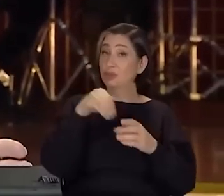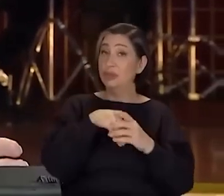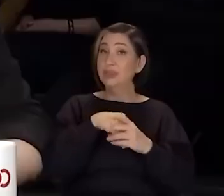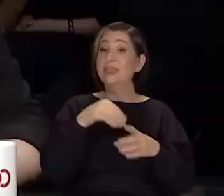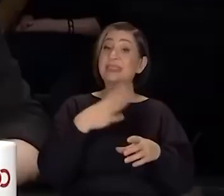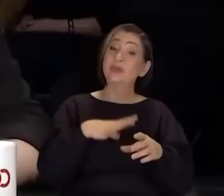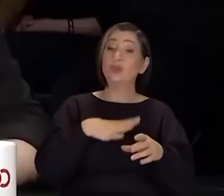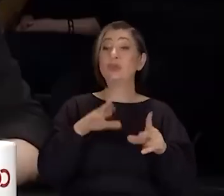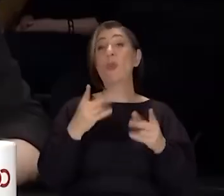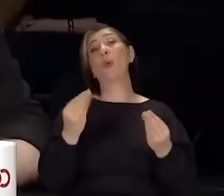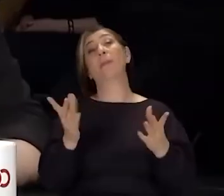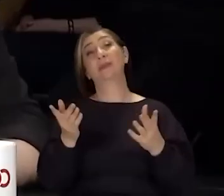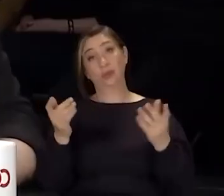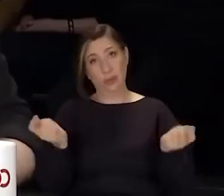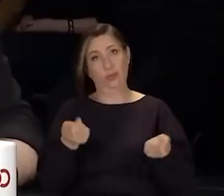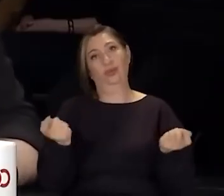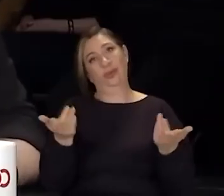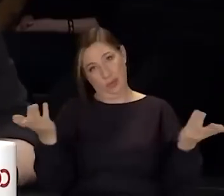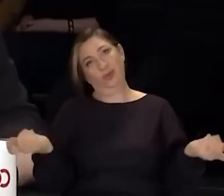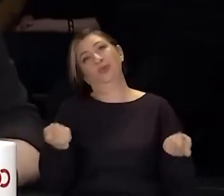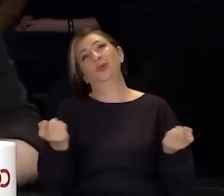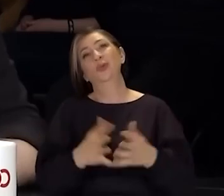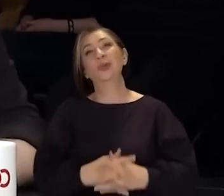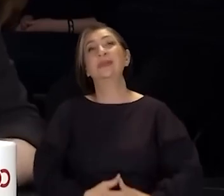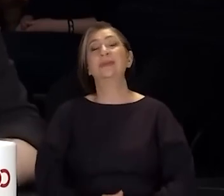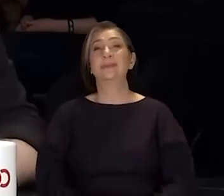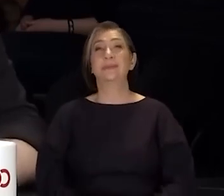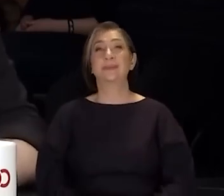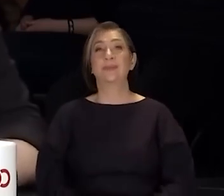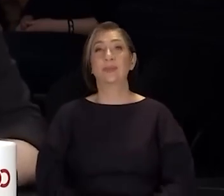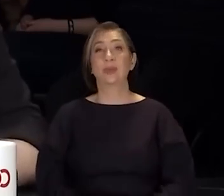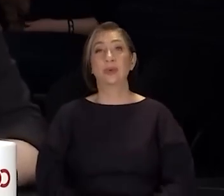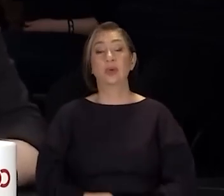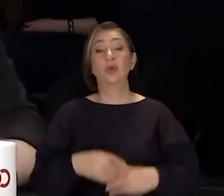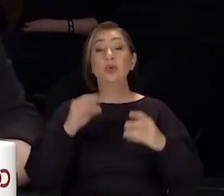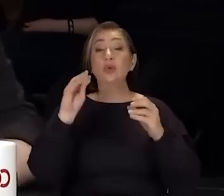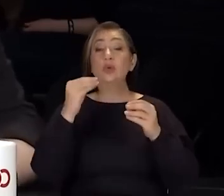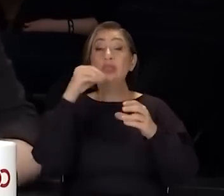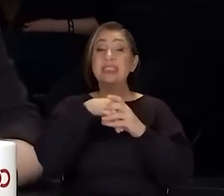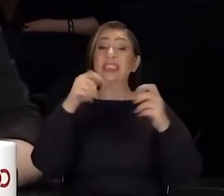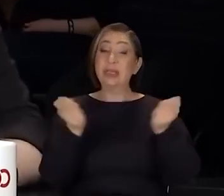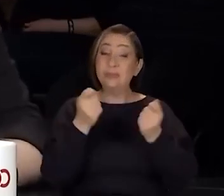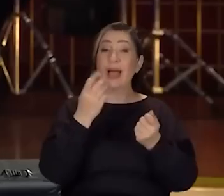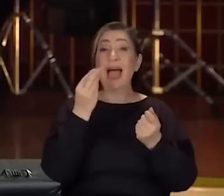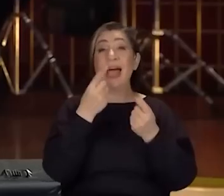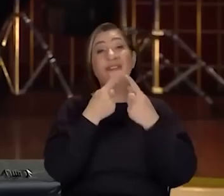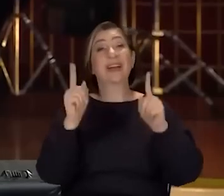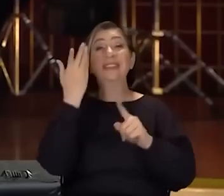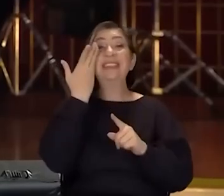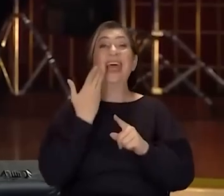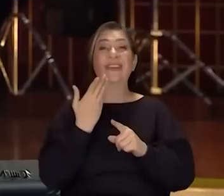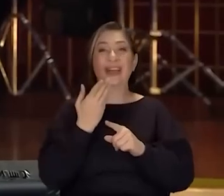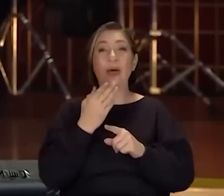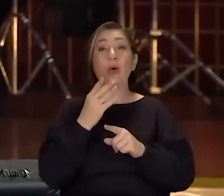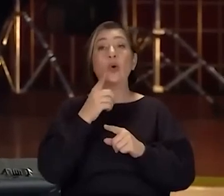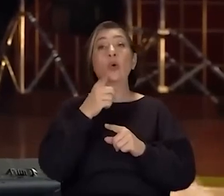Böyle istemiyorsun şey değil mi? Tabii, değil mi? Tabii ki. Yani evet. Çocuk için çalışmak ayrı bir zevk ama. Ayrı bir güç ve